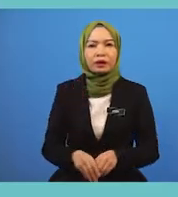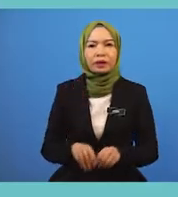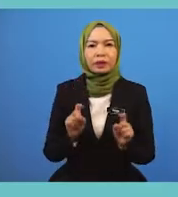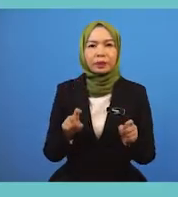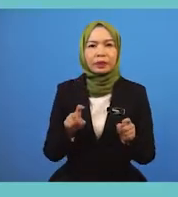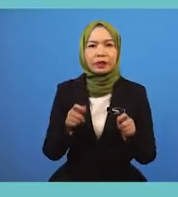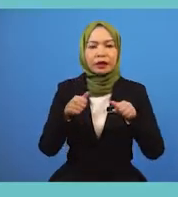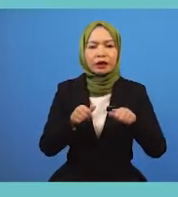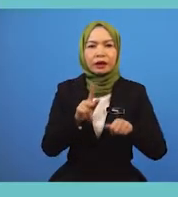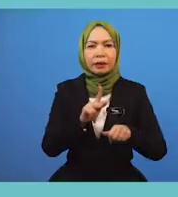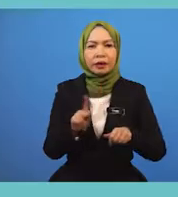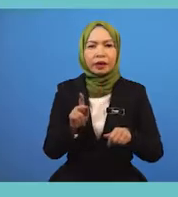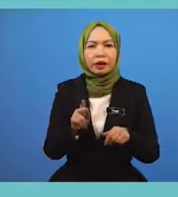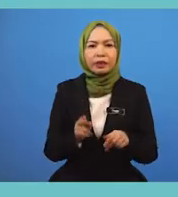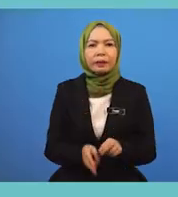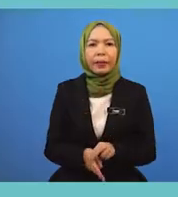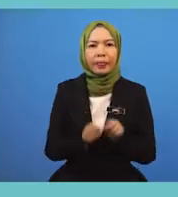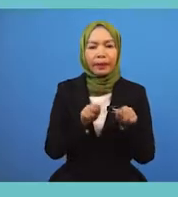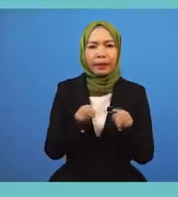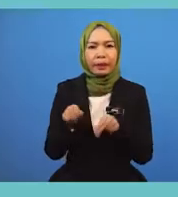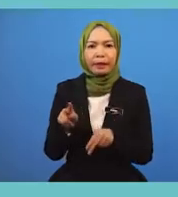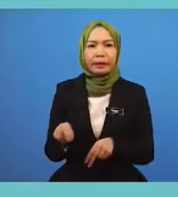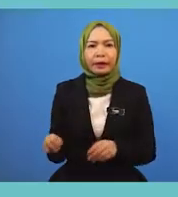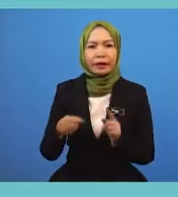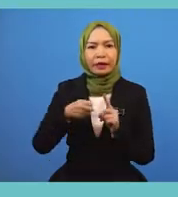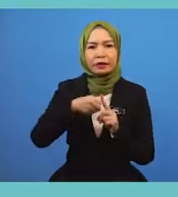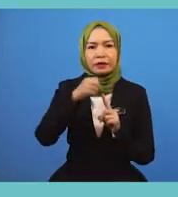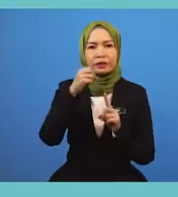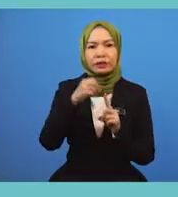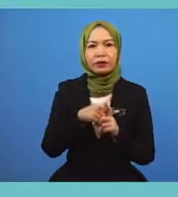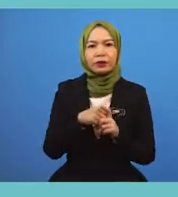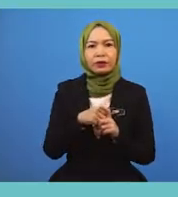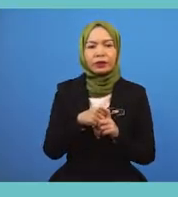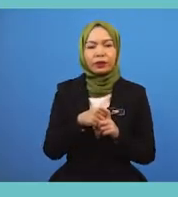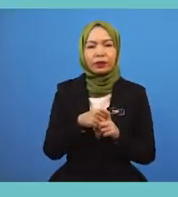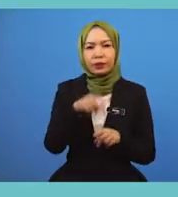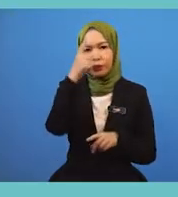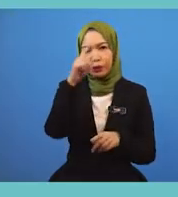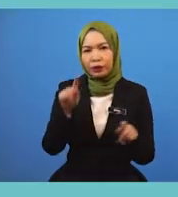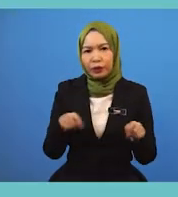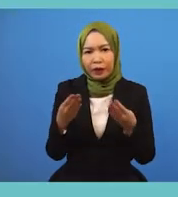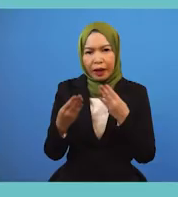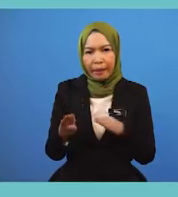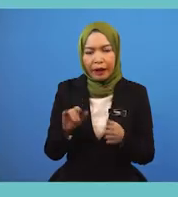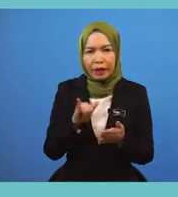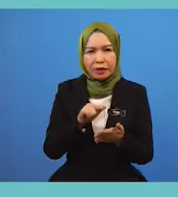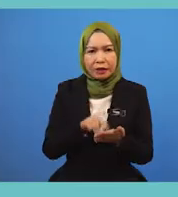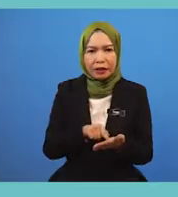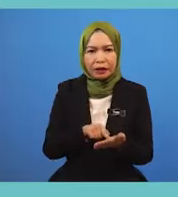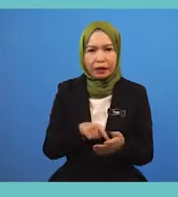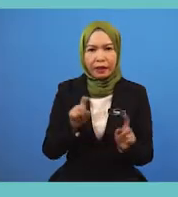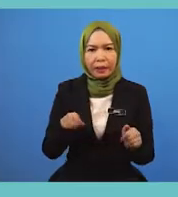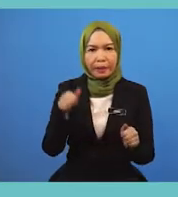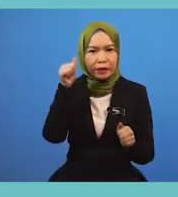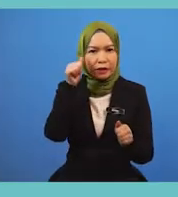tentukan perubahan suhu theta bagi tindak balas ini. Murid-murid perlu